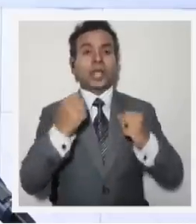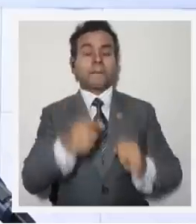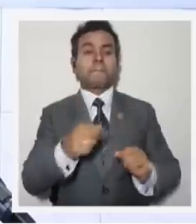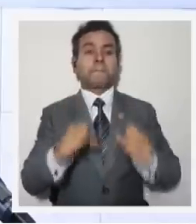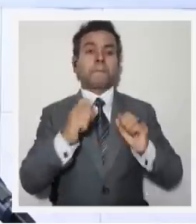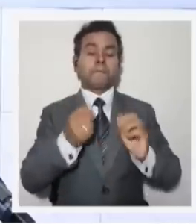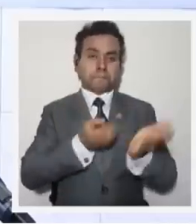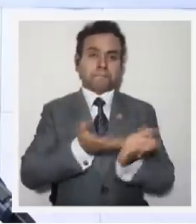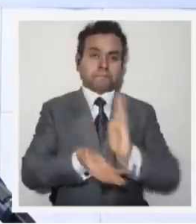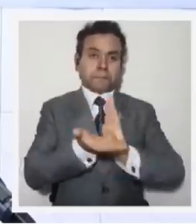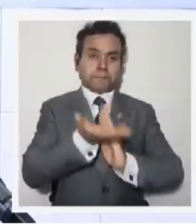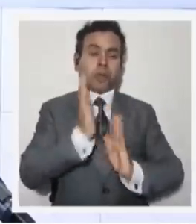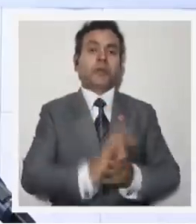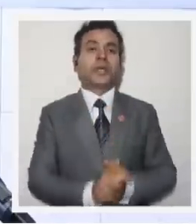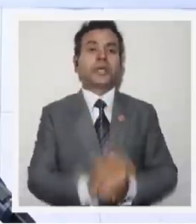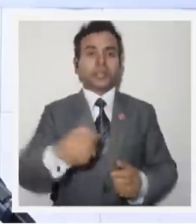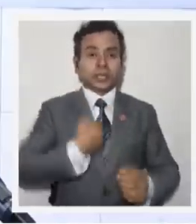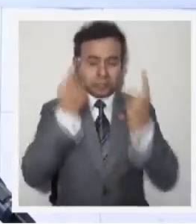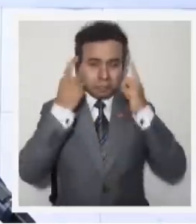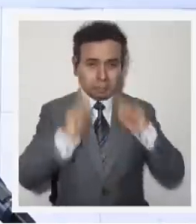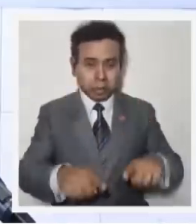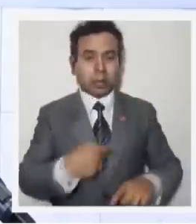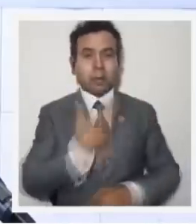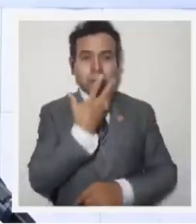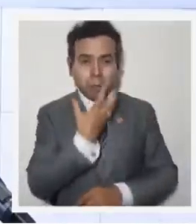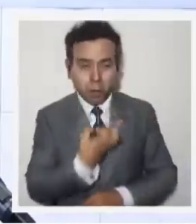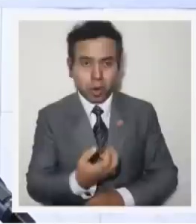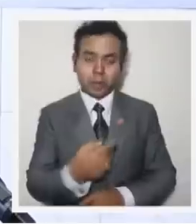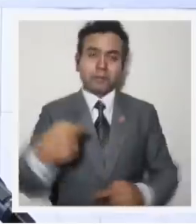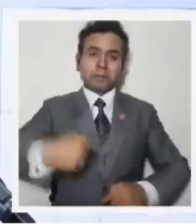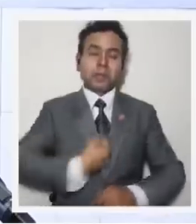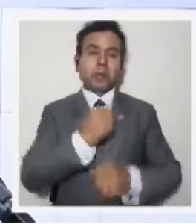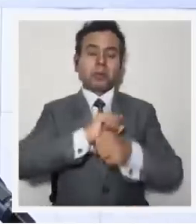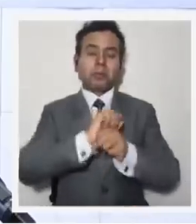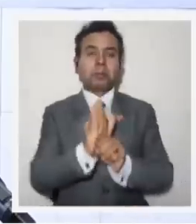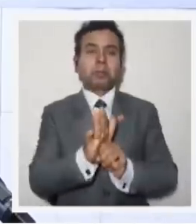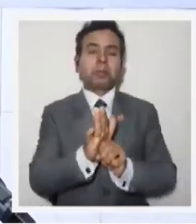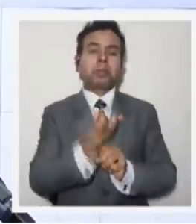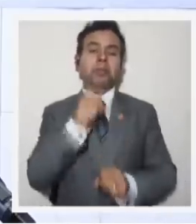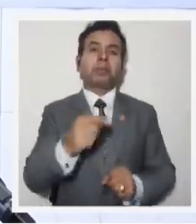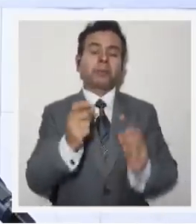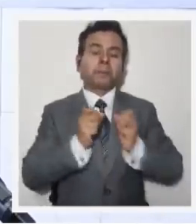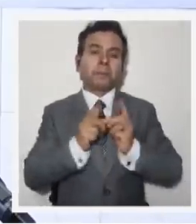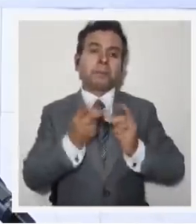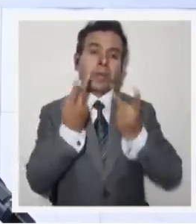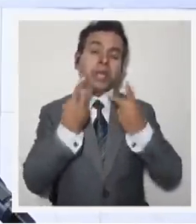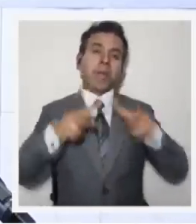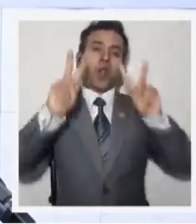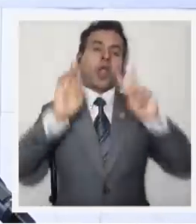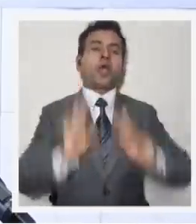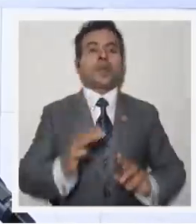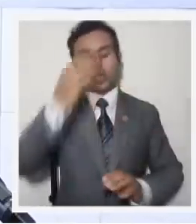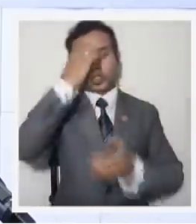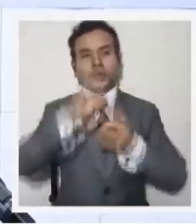প্রতিরোধ ক্ষমতাও তত বেশি বাড়বে। এই দিকটা আপনারা অবশ্যই খেয়াল রাখবেন যে মানসিকভাবে ভেঙে পড়বেন না, মানসিক মনোবল বজায় রাখবেন